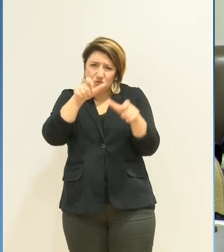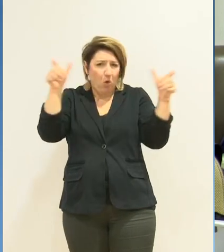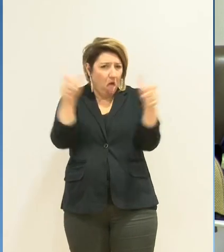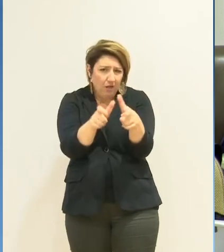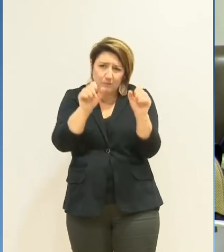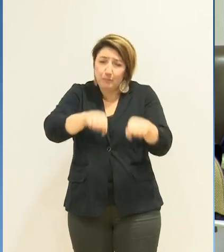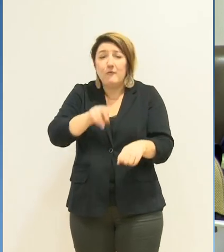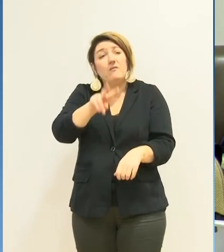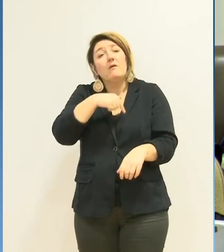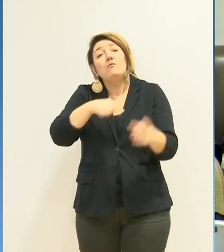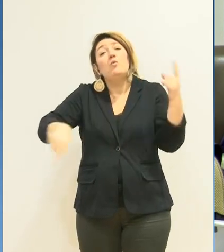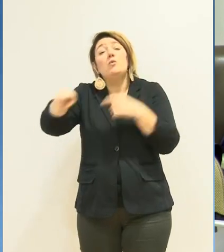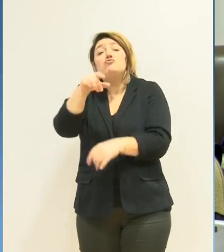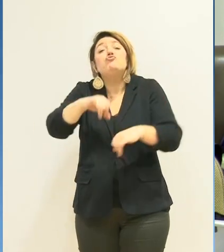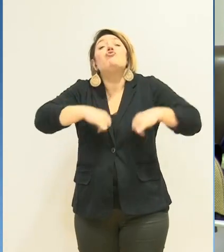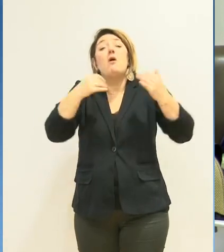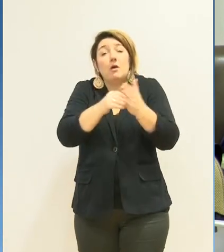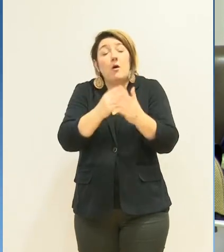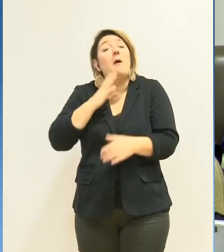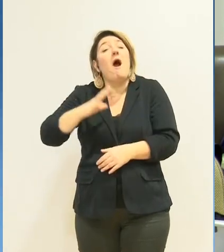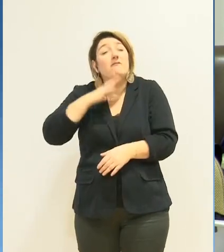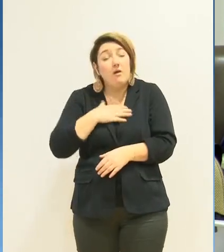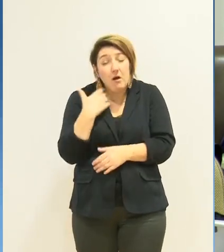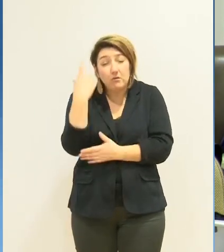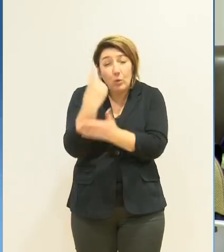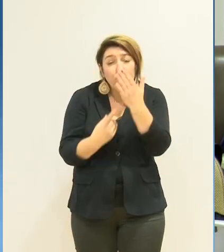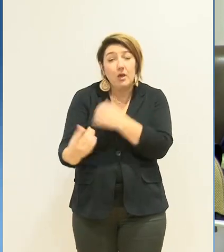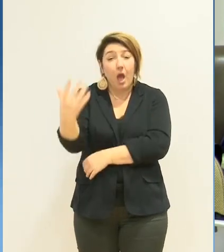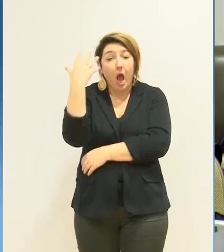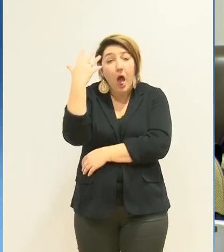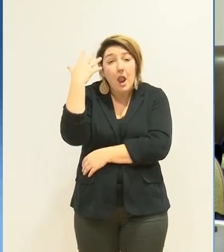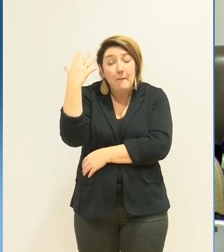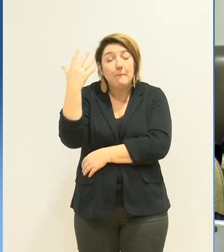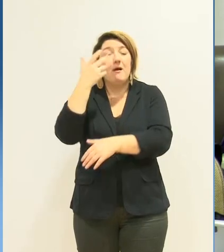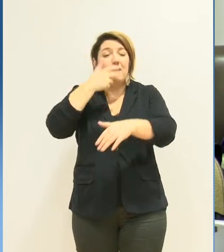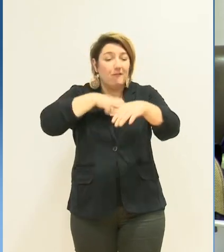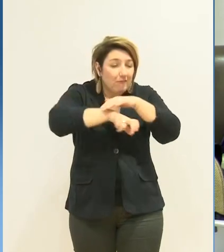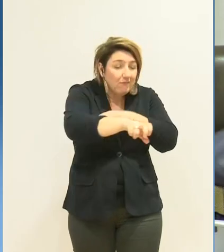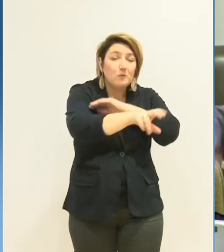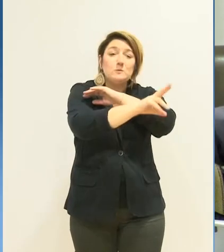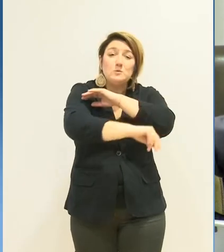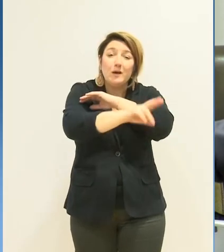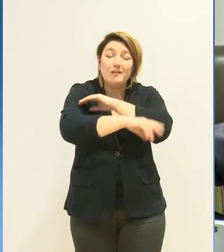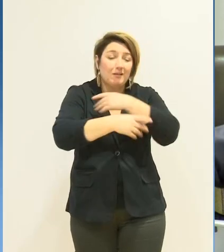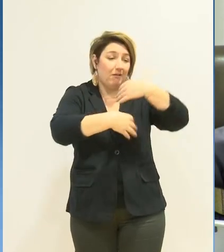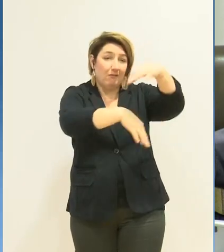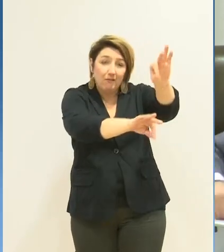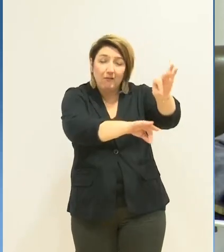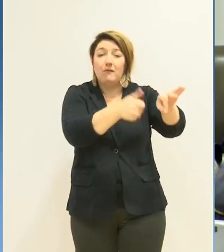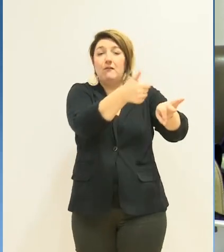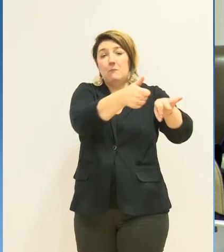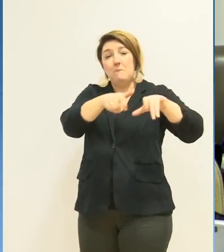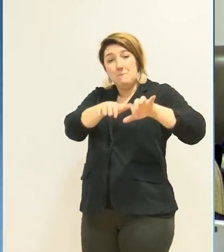n'ont pas connu mais voulons écrivait à la main des devis on les portait une secrétaire qui les taper à la machine et qui faisait l'écho pied à la photocopieuse